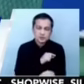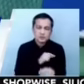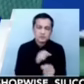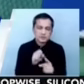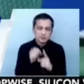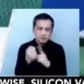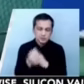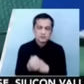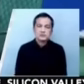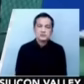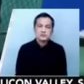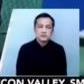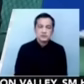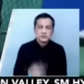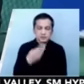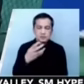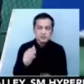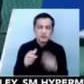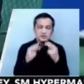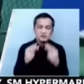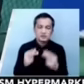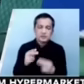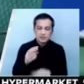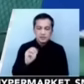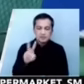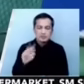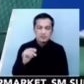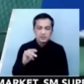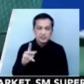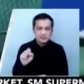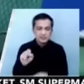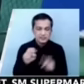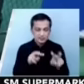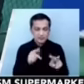GMA integrated news mav Gonzalez nakatutok 24 Oras